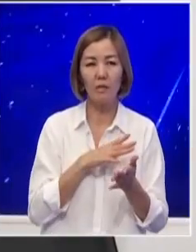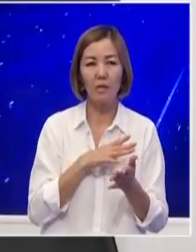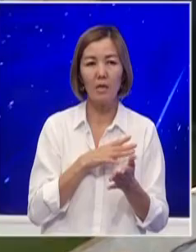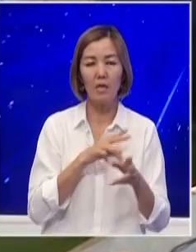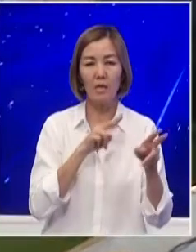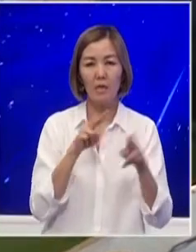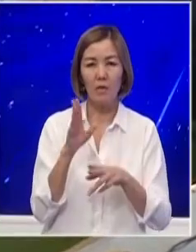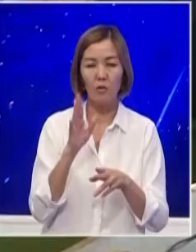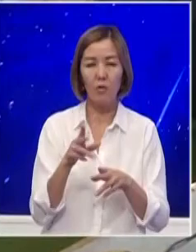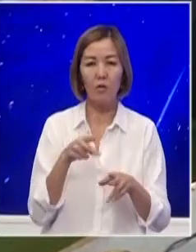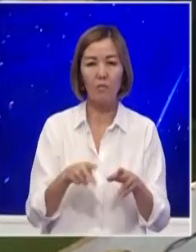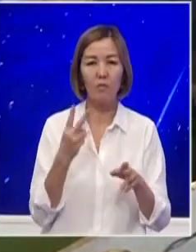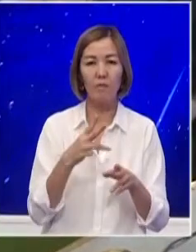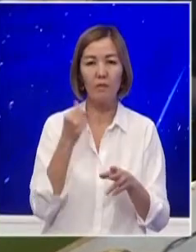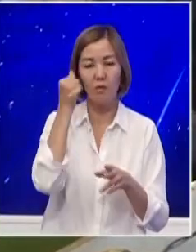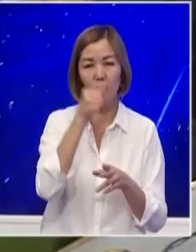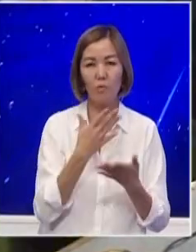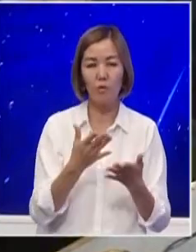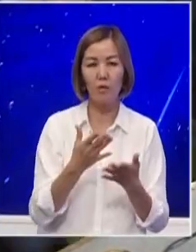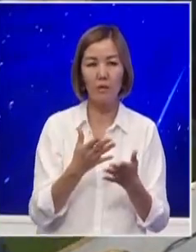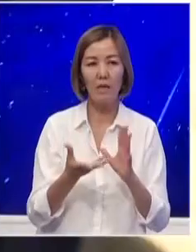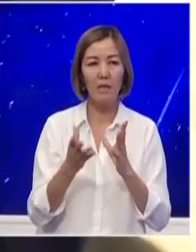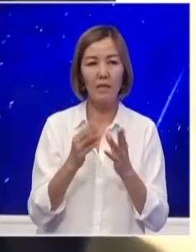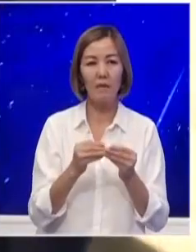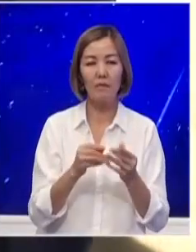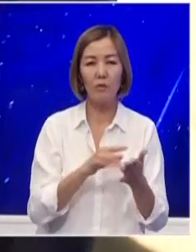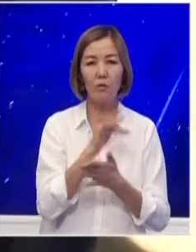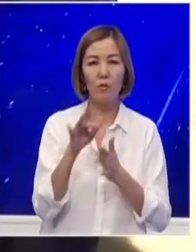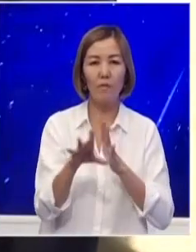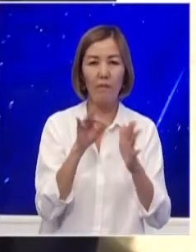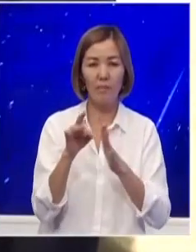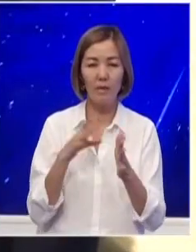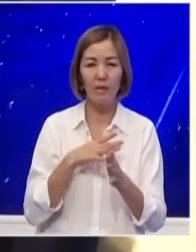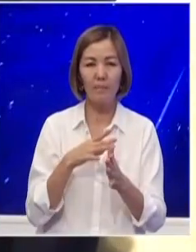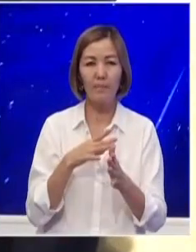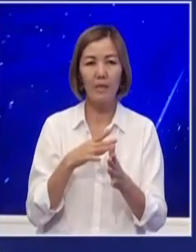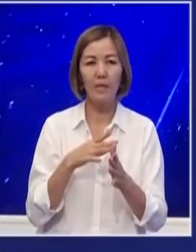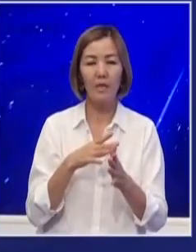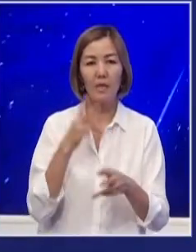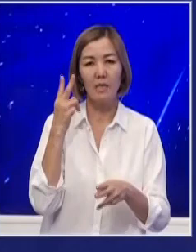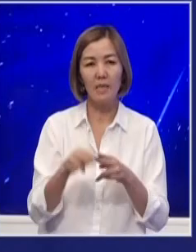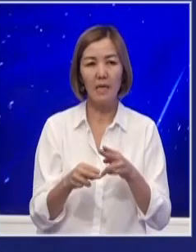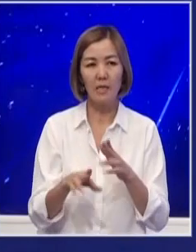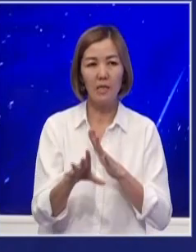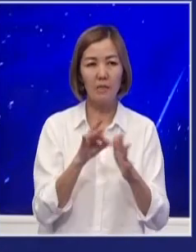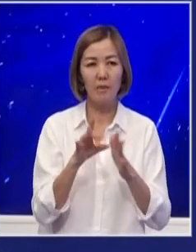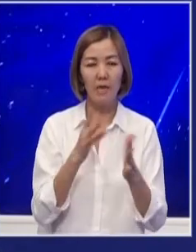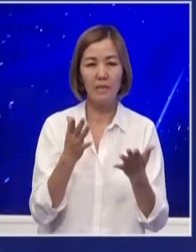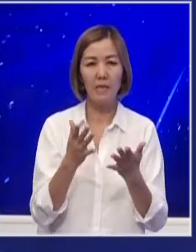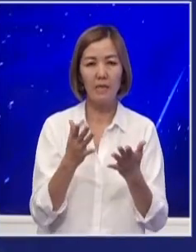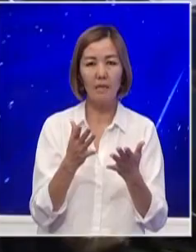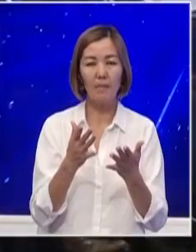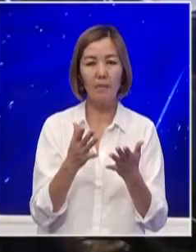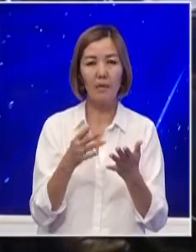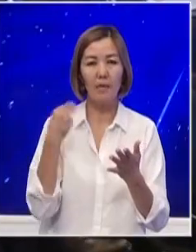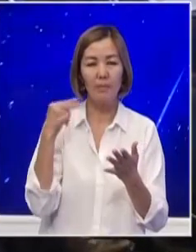контроле. 2022 год стал для всех нас и годом выборов, начиная с референдума и заканчивая избирательной кампанией по выборам